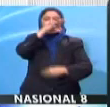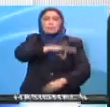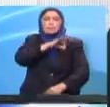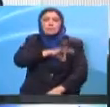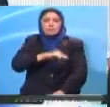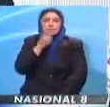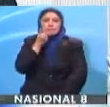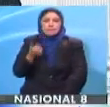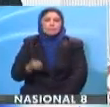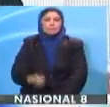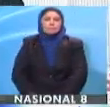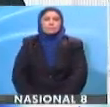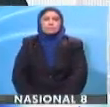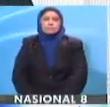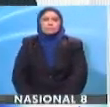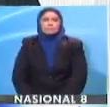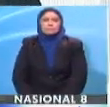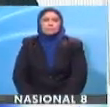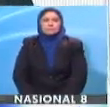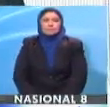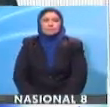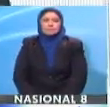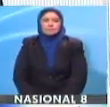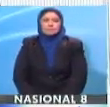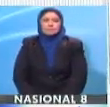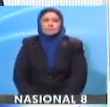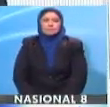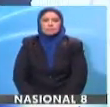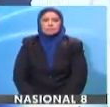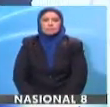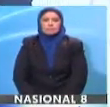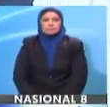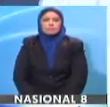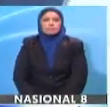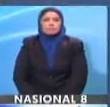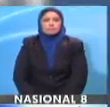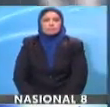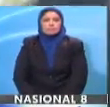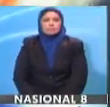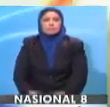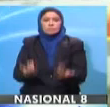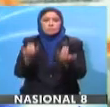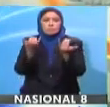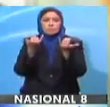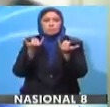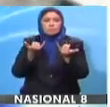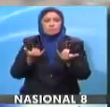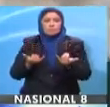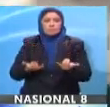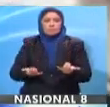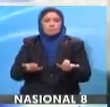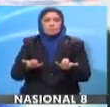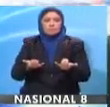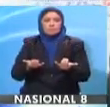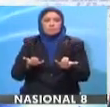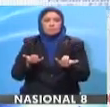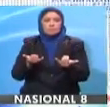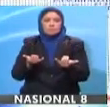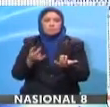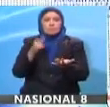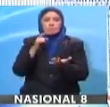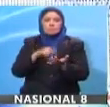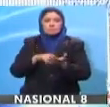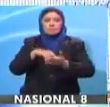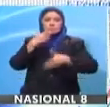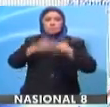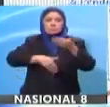yang tindakan unit integriti Mar at the moment has doing